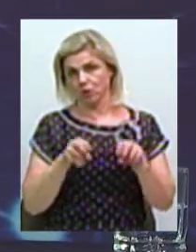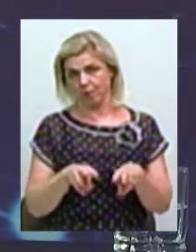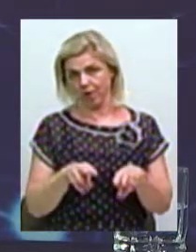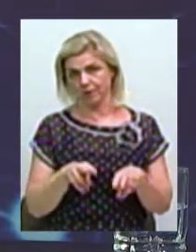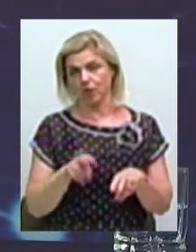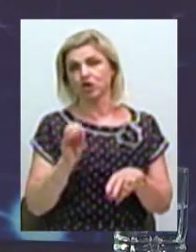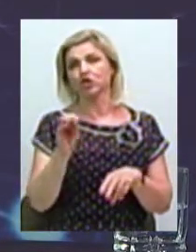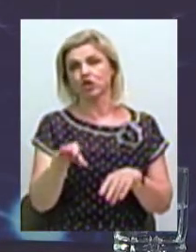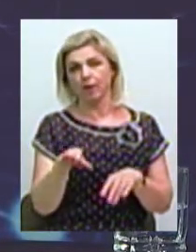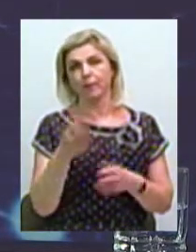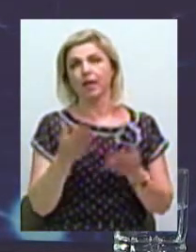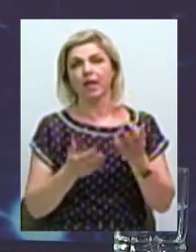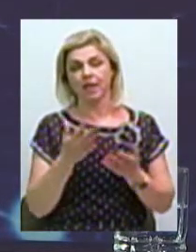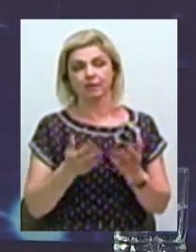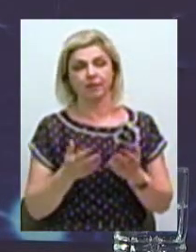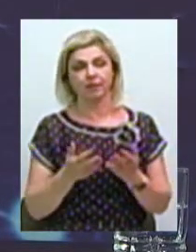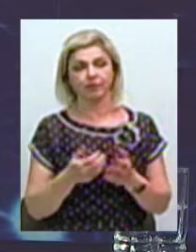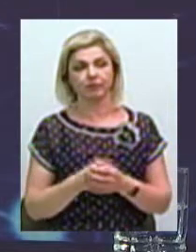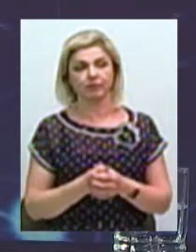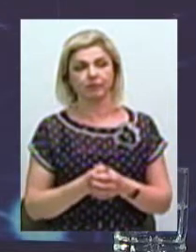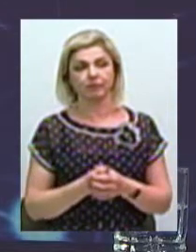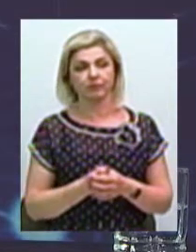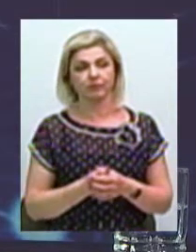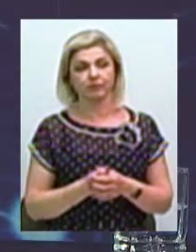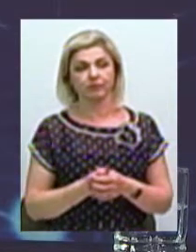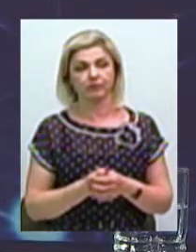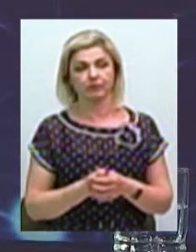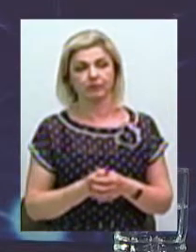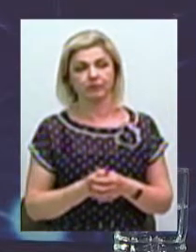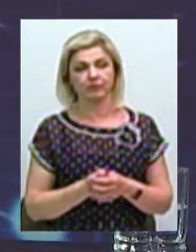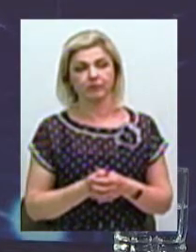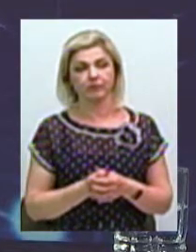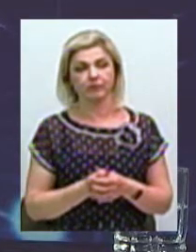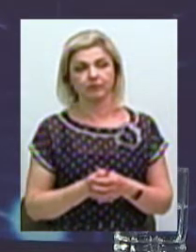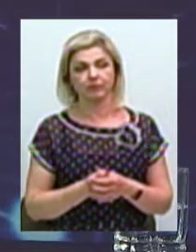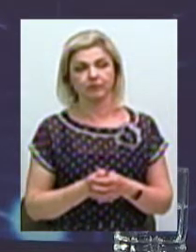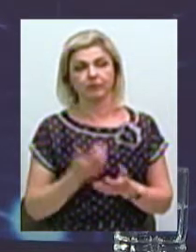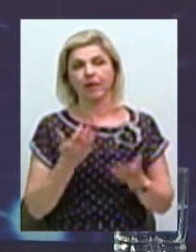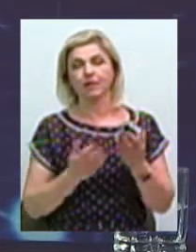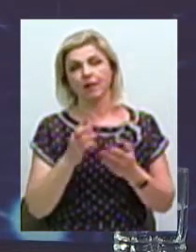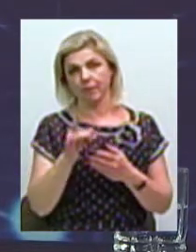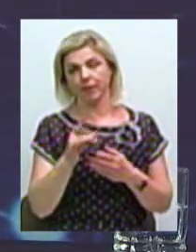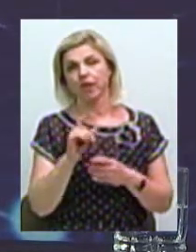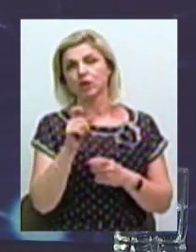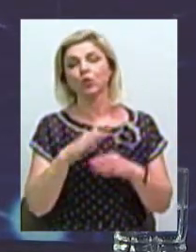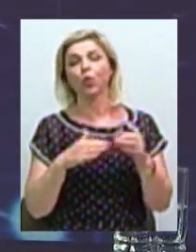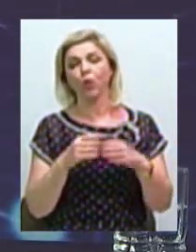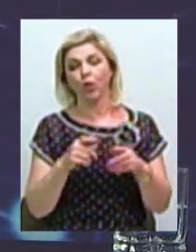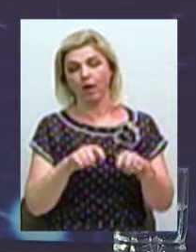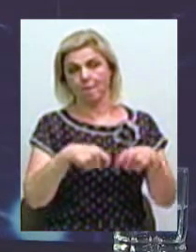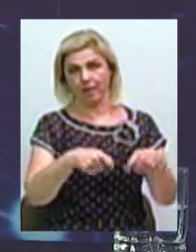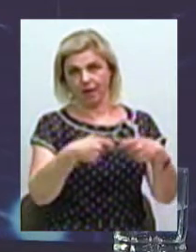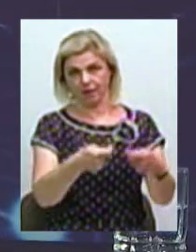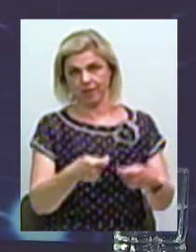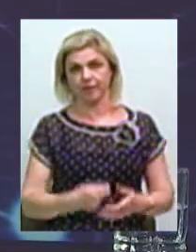кажется, нежели если бы вот как бы из рук в руки происходила покупка. Почему? Вот мне так